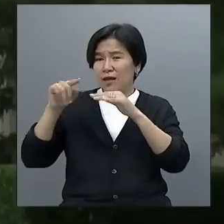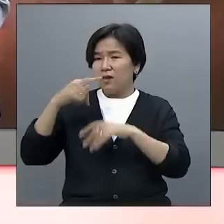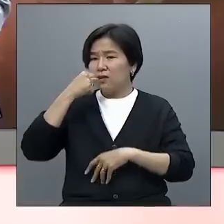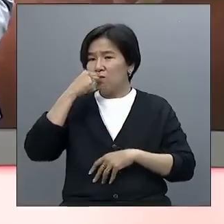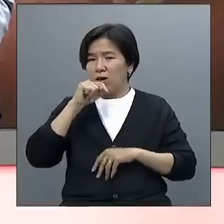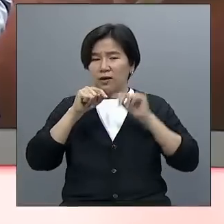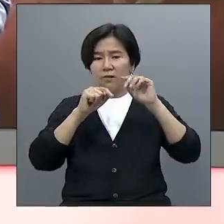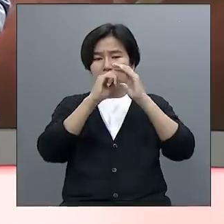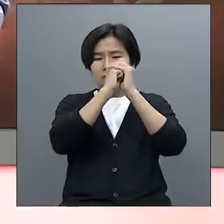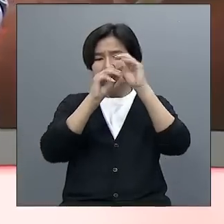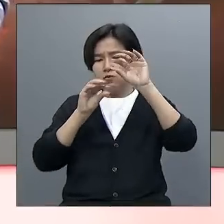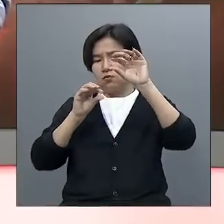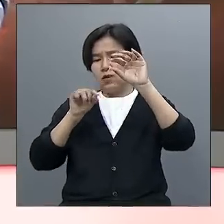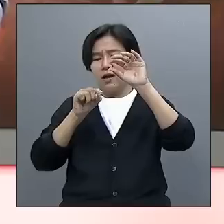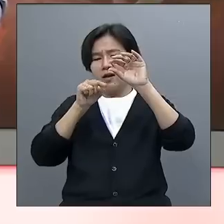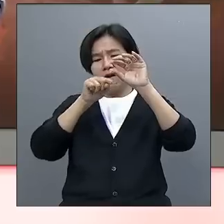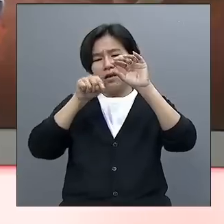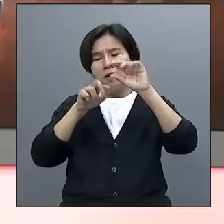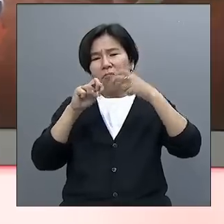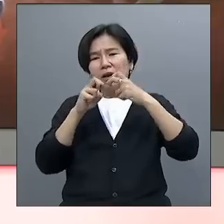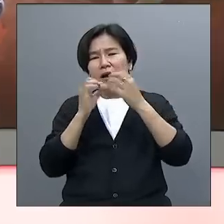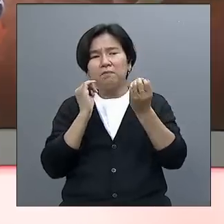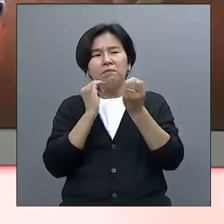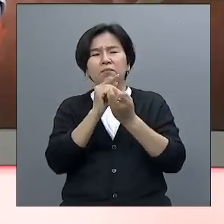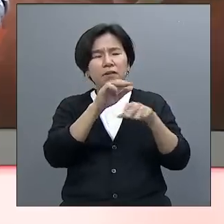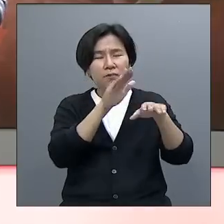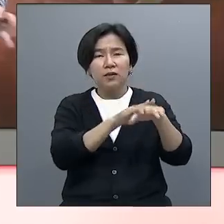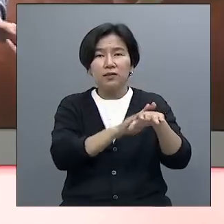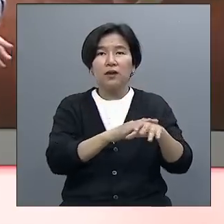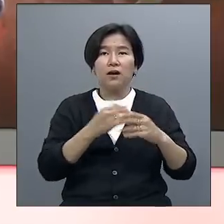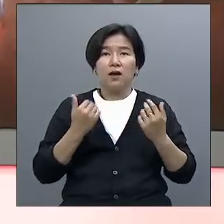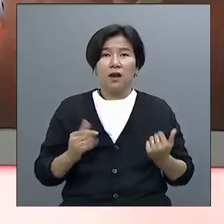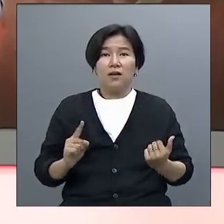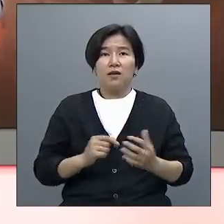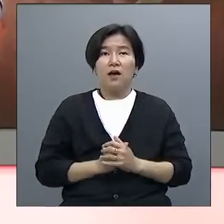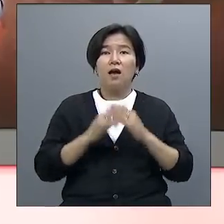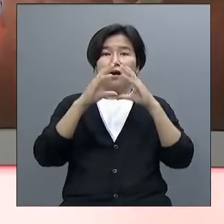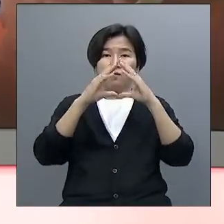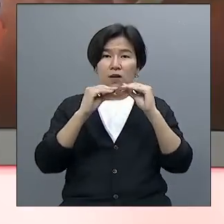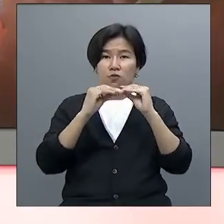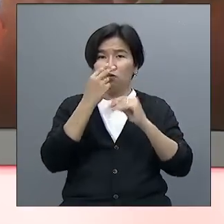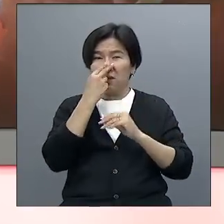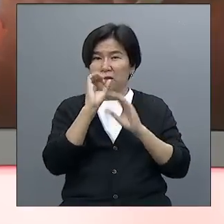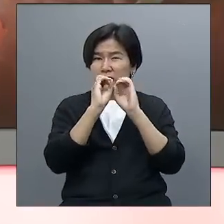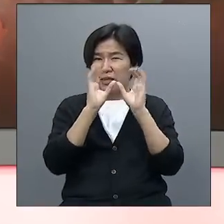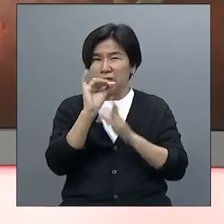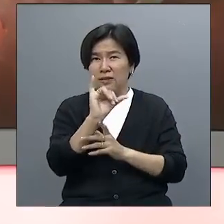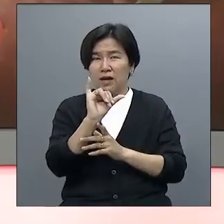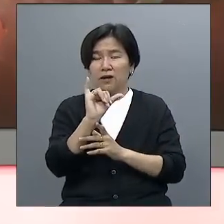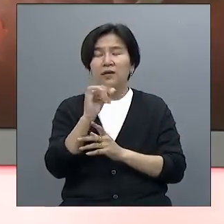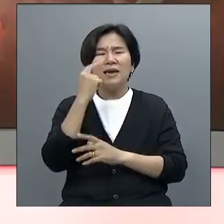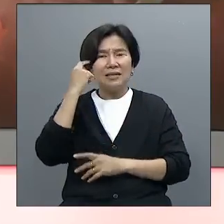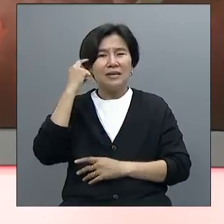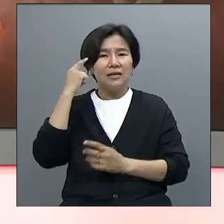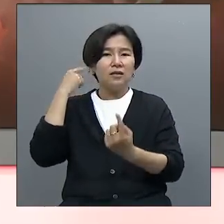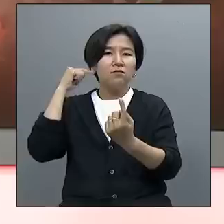ค่ะการเยือนในครั้งนี้นะคะจะไม่ได้ออกดอกออกผลให้เราได้เห็นในทันทีค่ะแต่ก็ถือว่าประสบความสำเร็จ